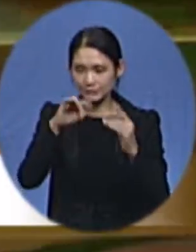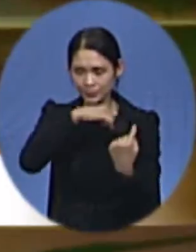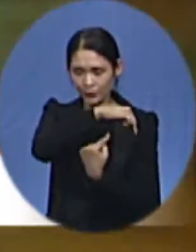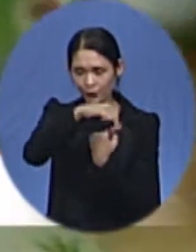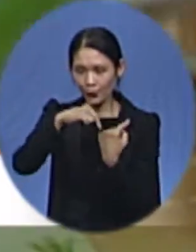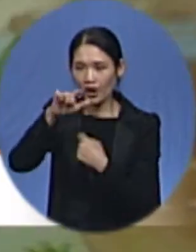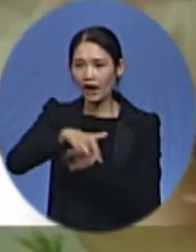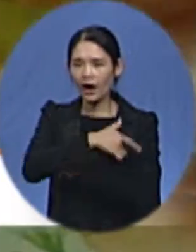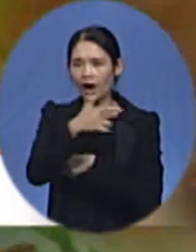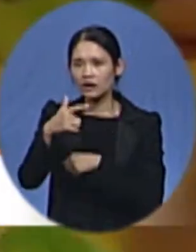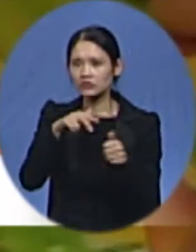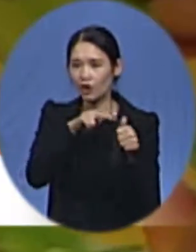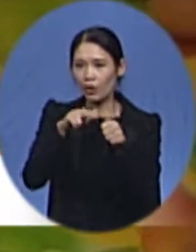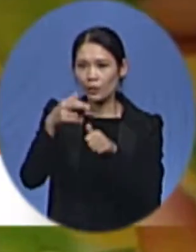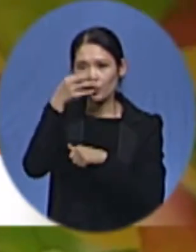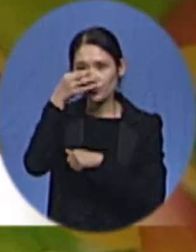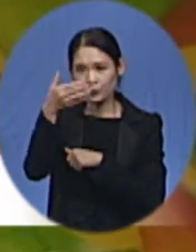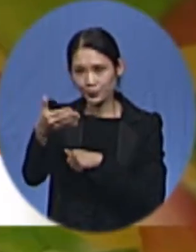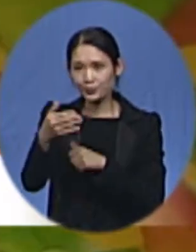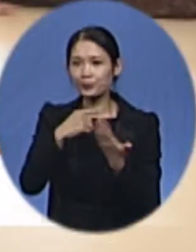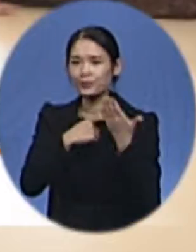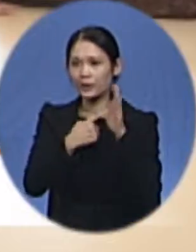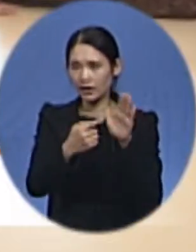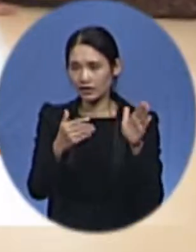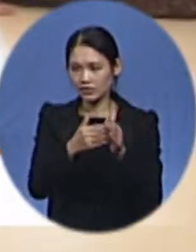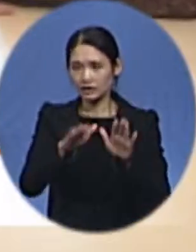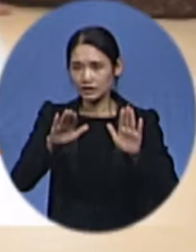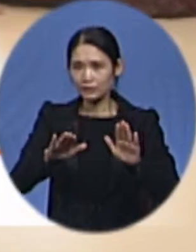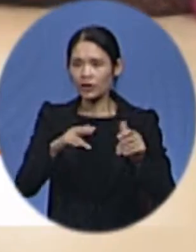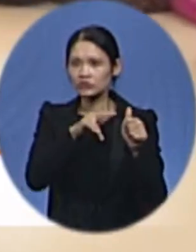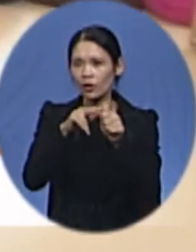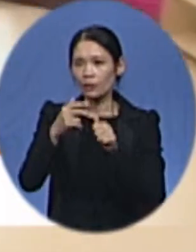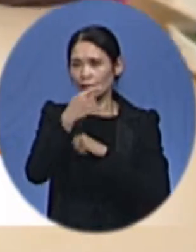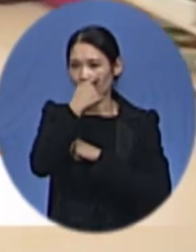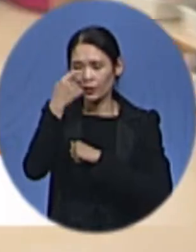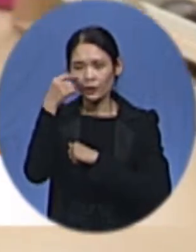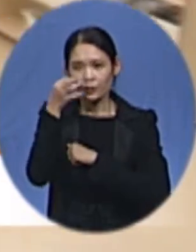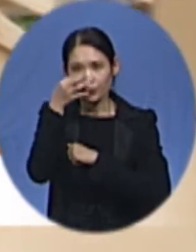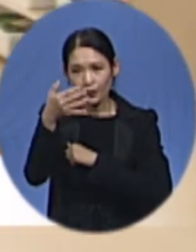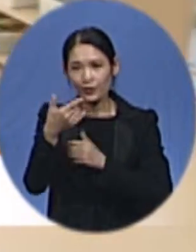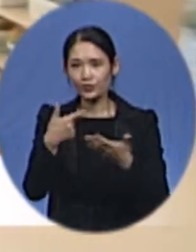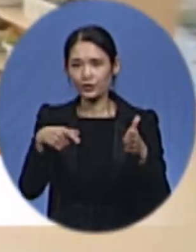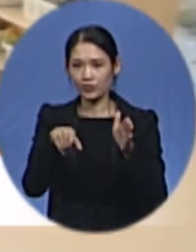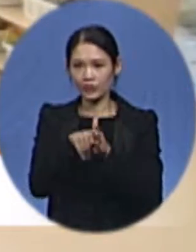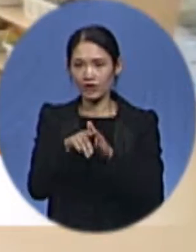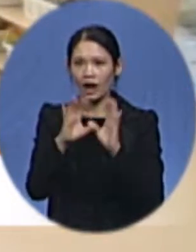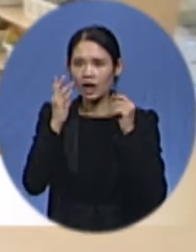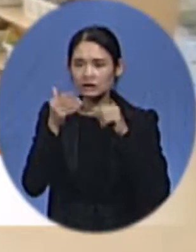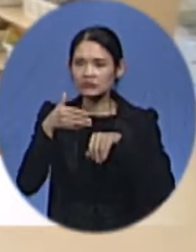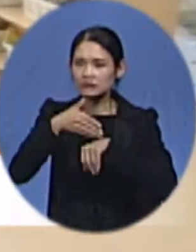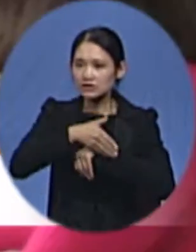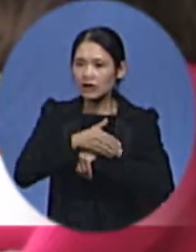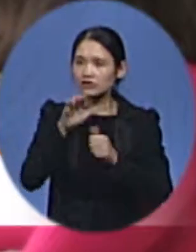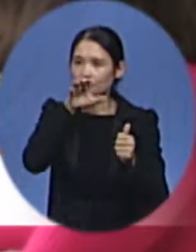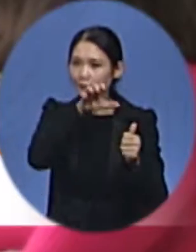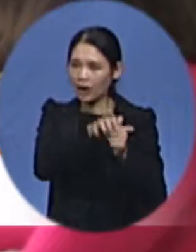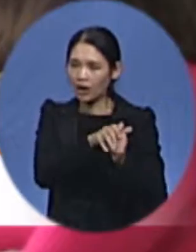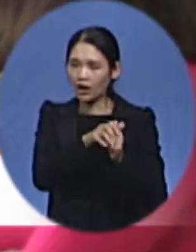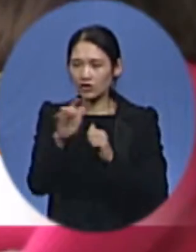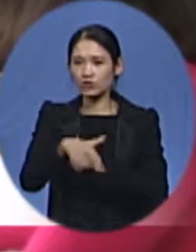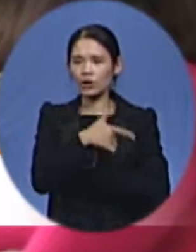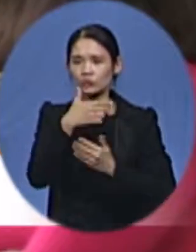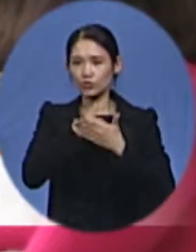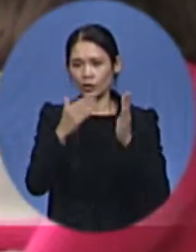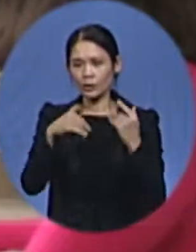정보를 공개한다고 밝혔습니다. 복지부는 이번 정보 공개와 관련해 아이를 늦게까지 맡겨야 하는 부모와 종일반을